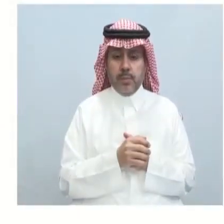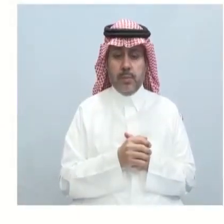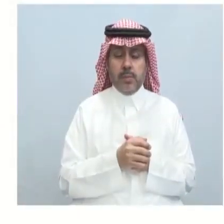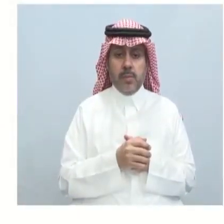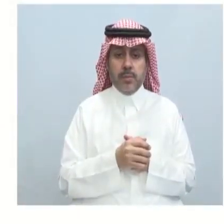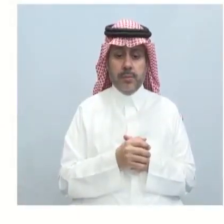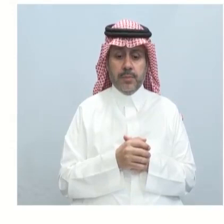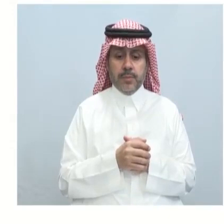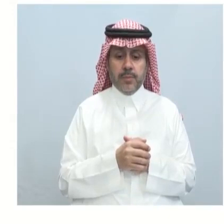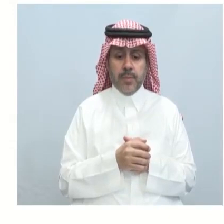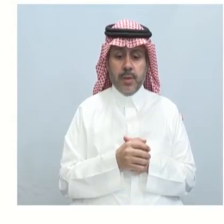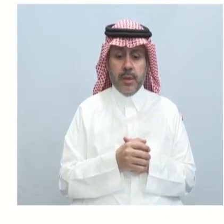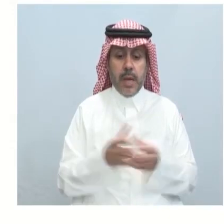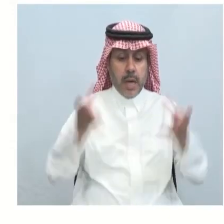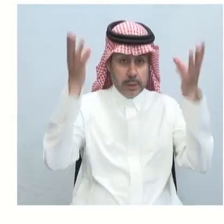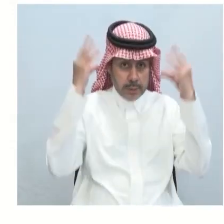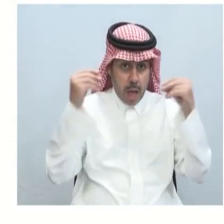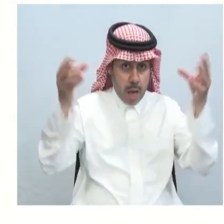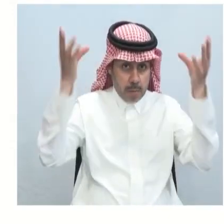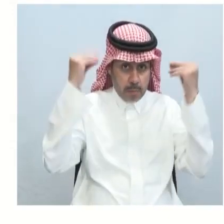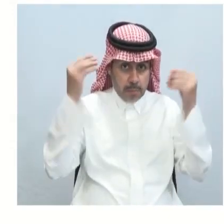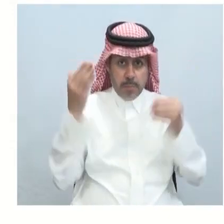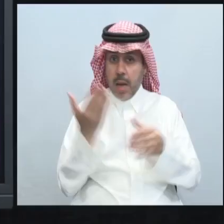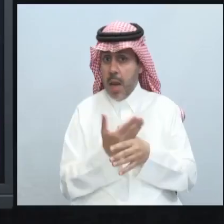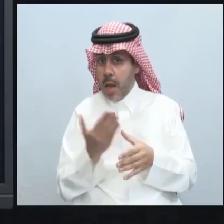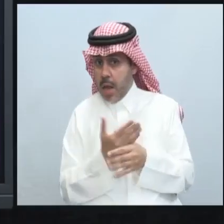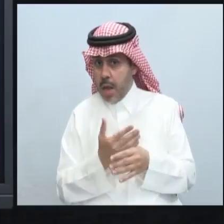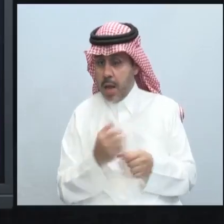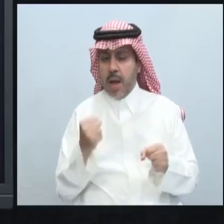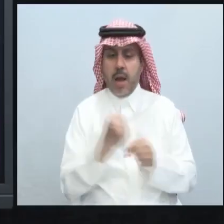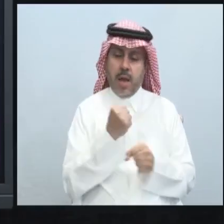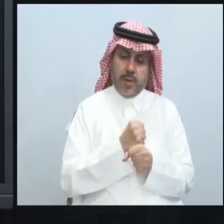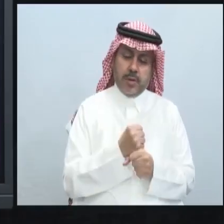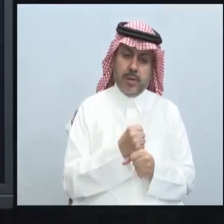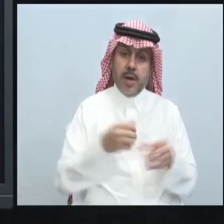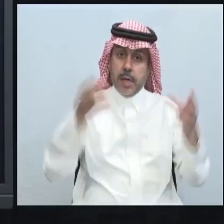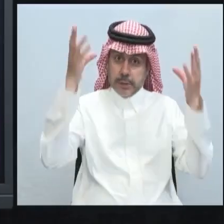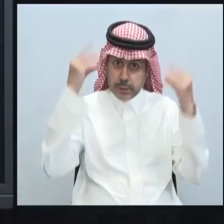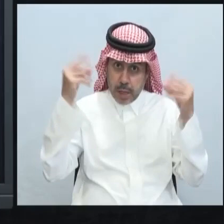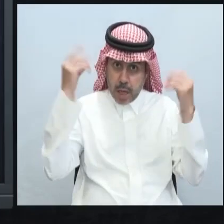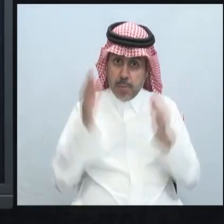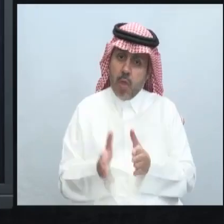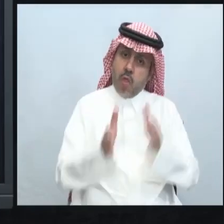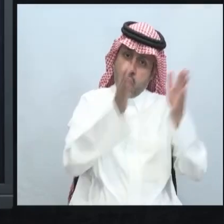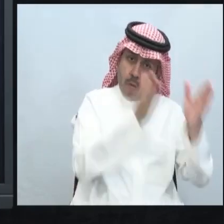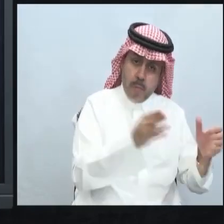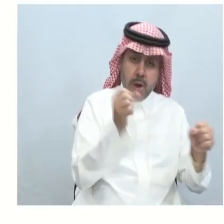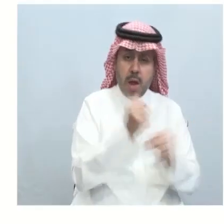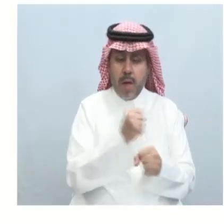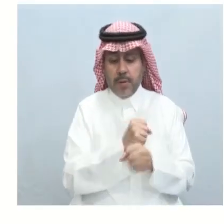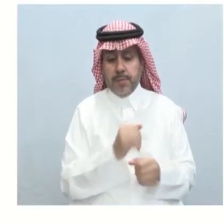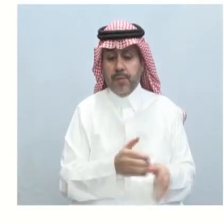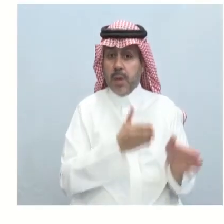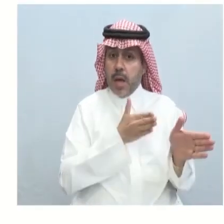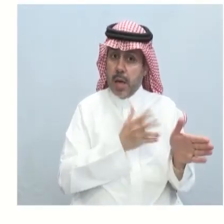نت الان يا ابنائي الى دائما نقول نتعلم لنعمل فنقتدي بالنبي صلى الله عليه وسلم في